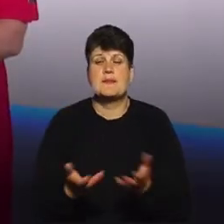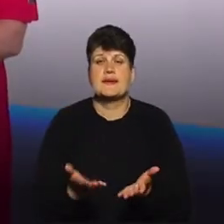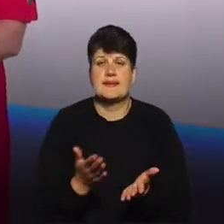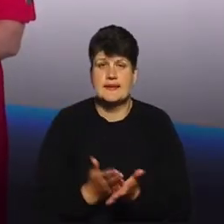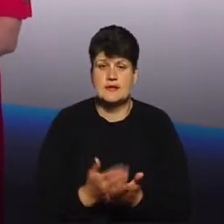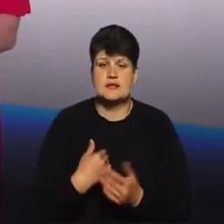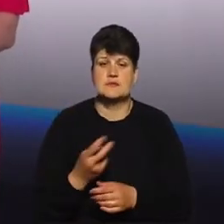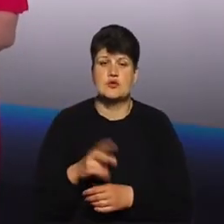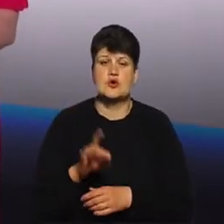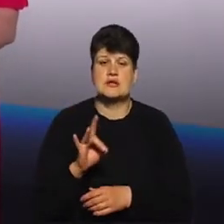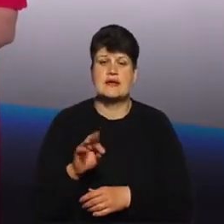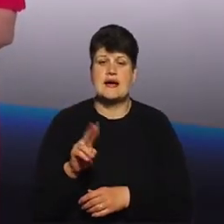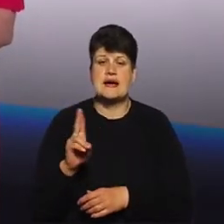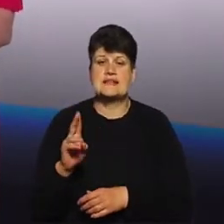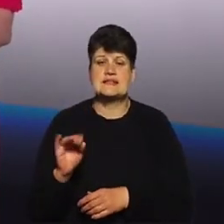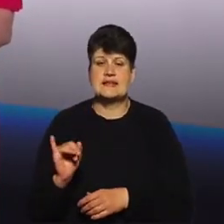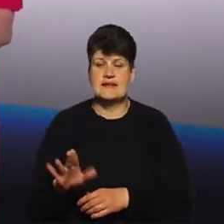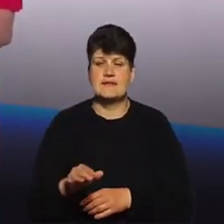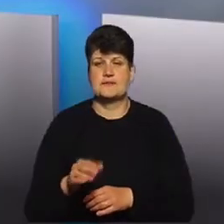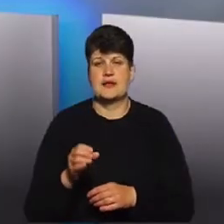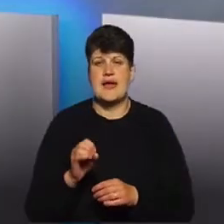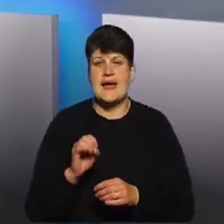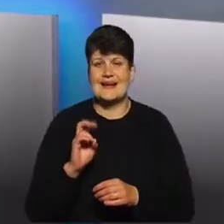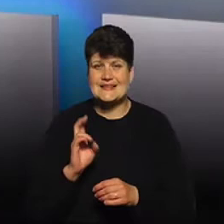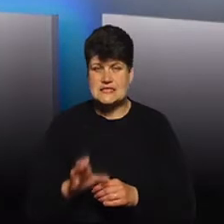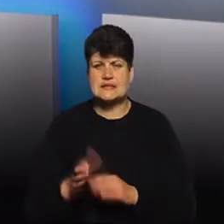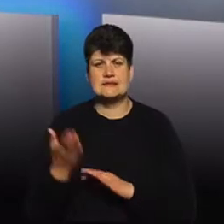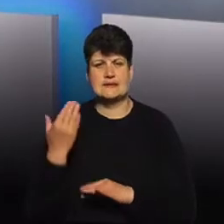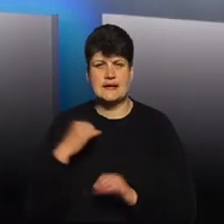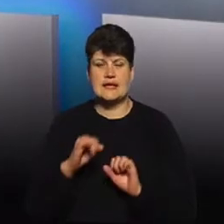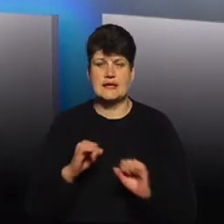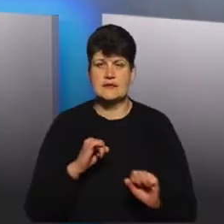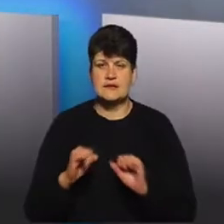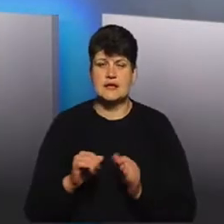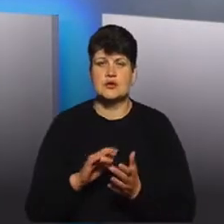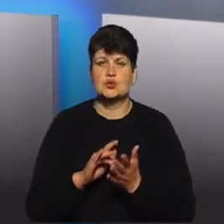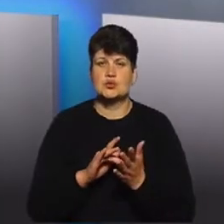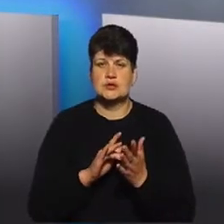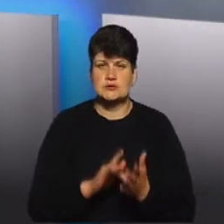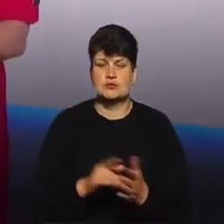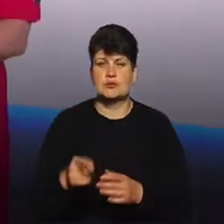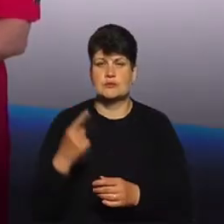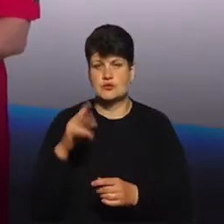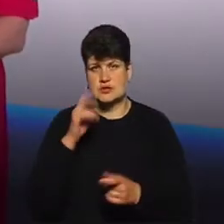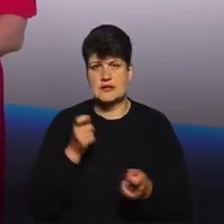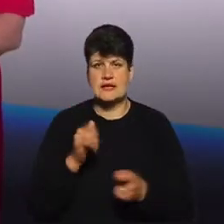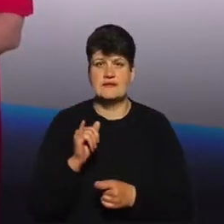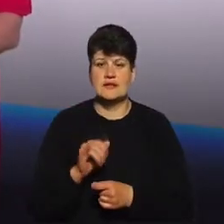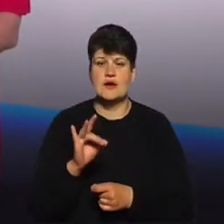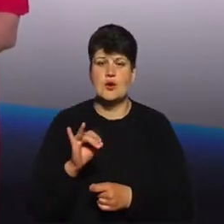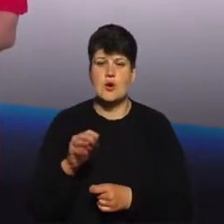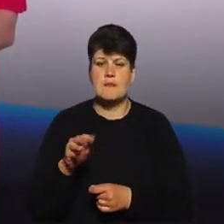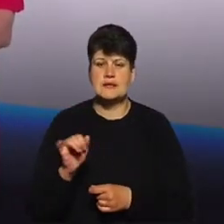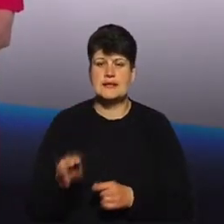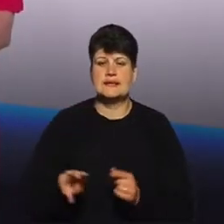Яцьків, екс-керівник управління туризму Тернопільської облдержадміністрації. Вітаю вас, пане Ростиславе. Добрий вечір. Та Іванна Романська, директорка туристичної